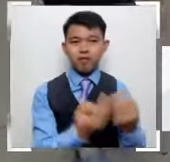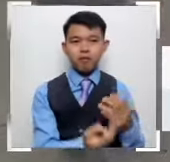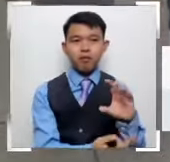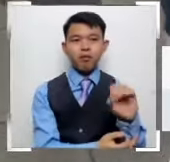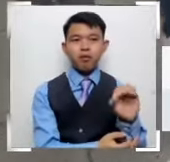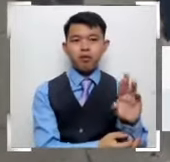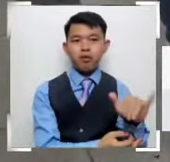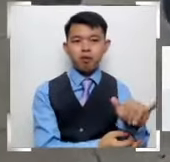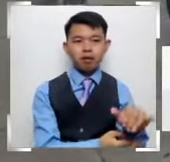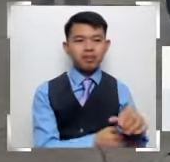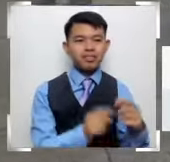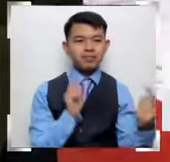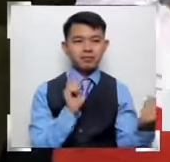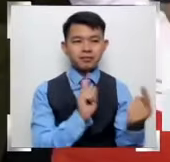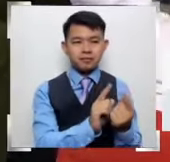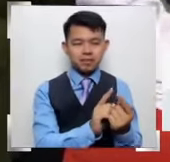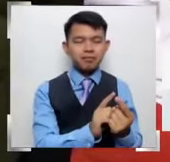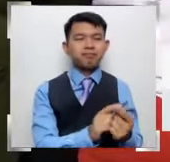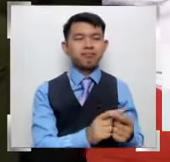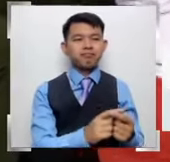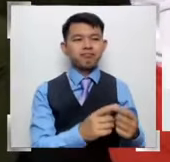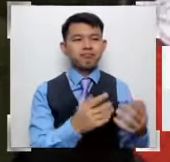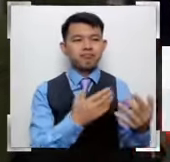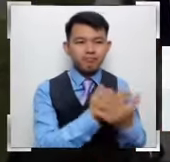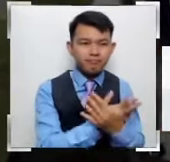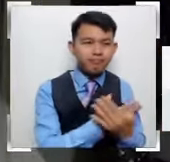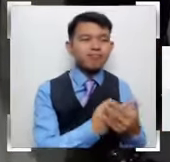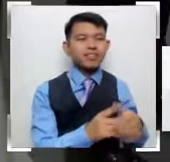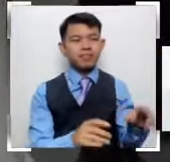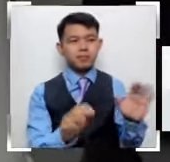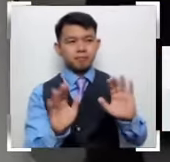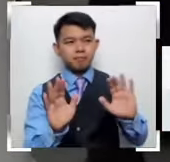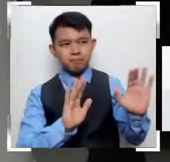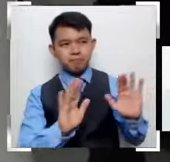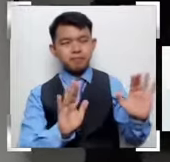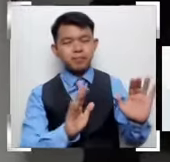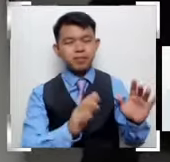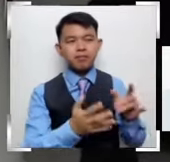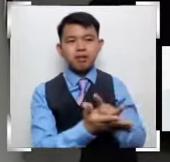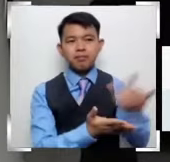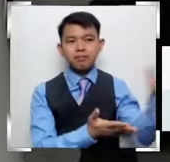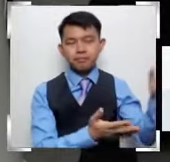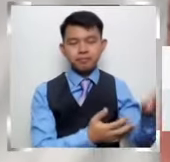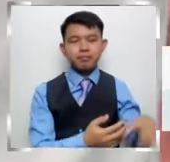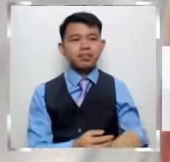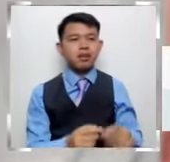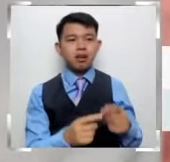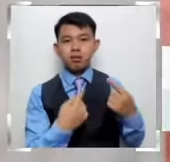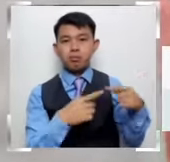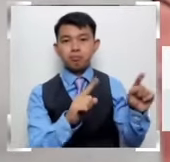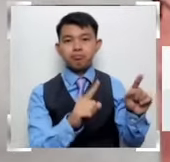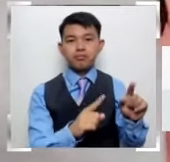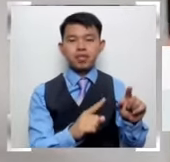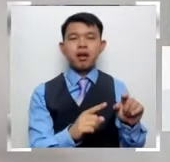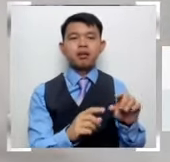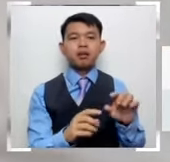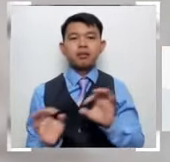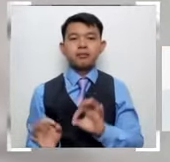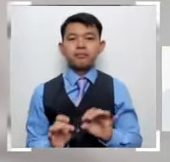kaanak na aalis ng bansa. Inihatid sila sa airport at papuntang Sydney, Australia. Traffic lang yung